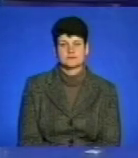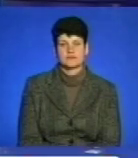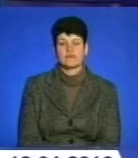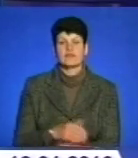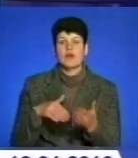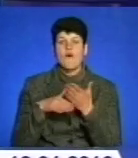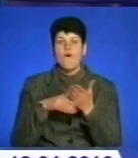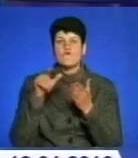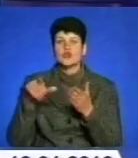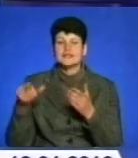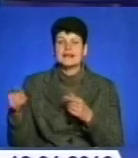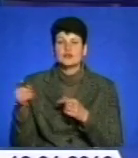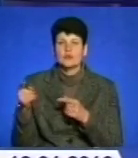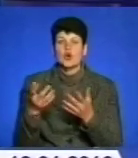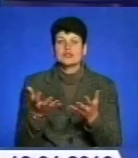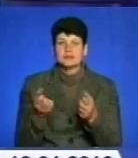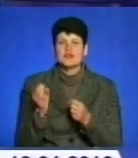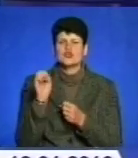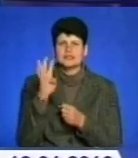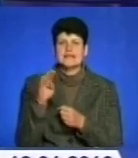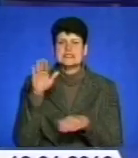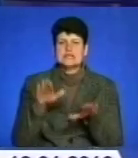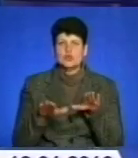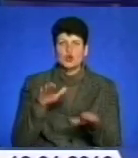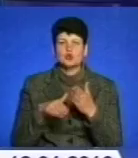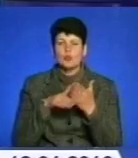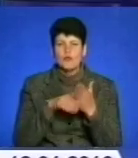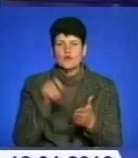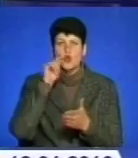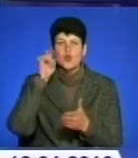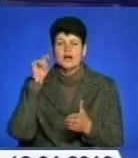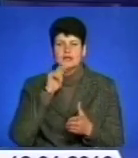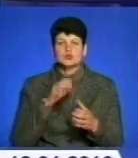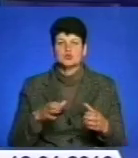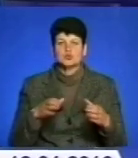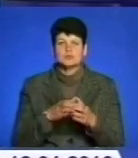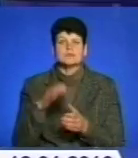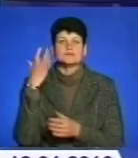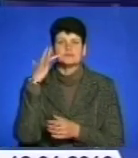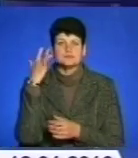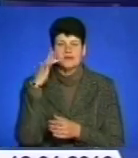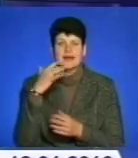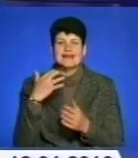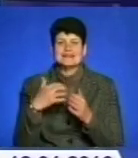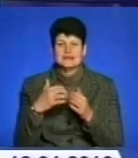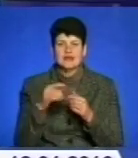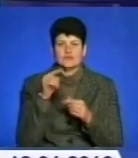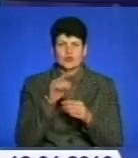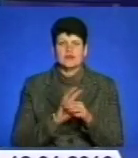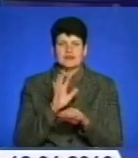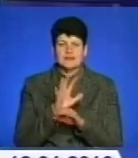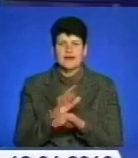Волонтери Тернопільщини отримали понад 14 тонн допомоги від української діаспори зі США. Серед надісланого –